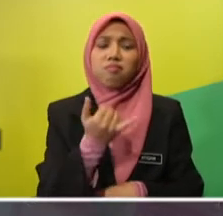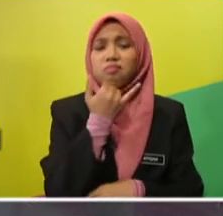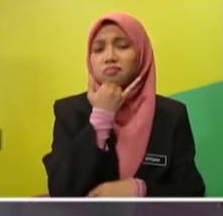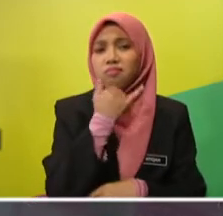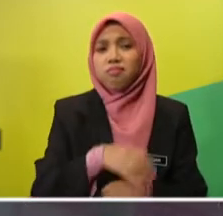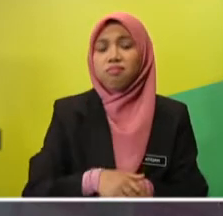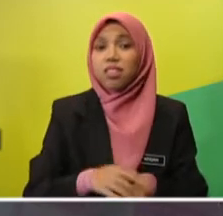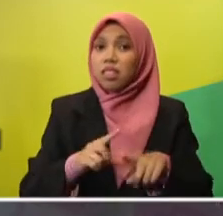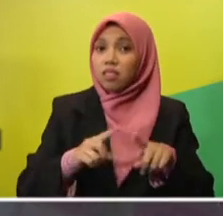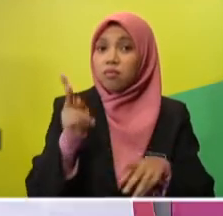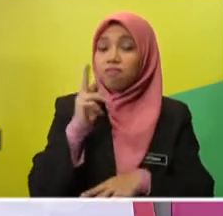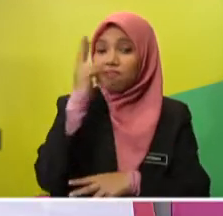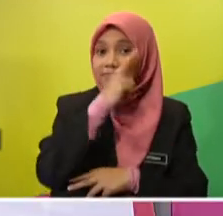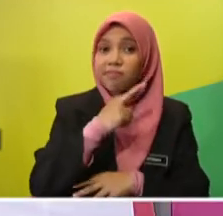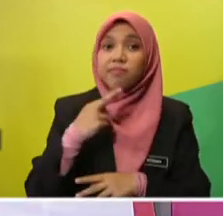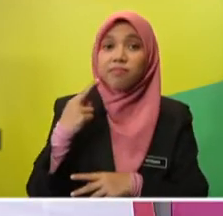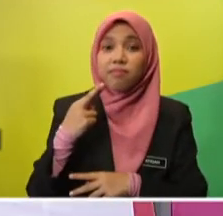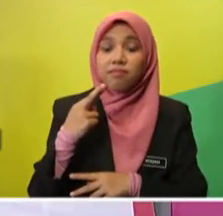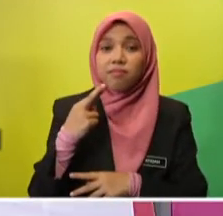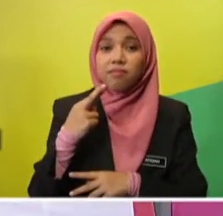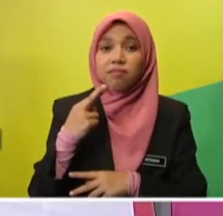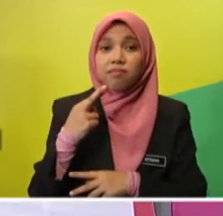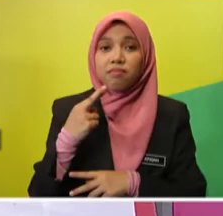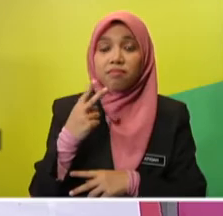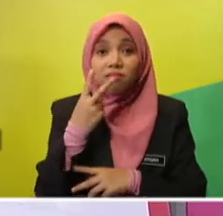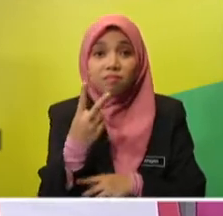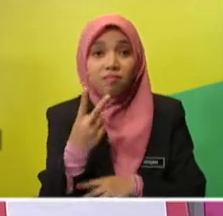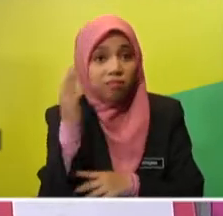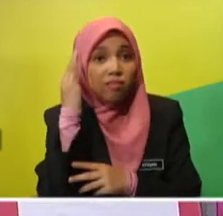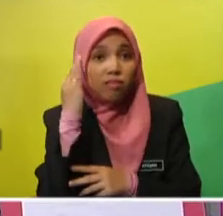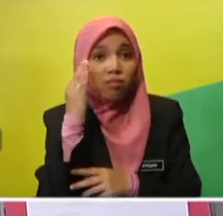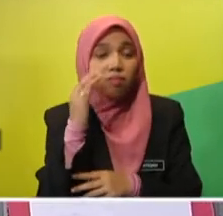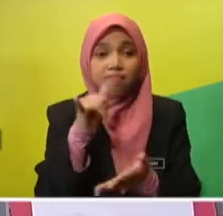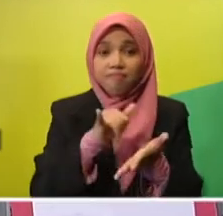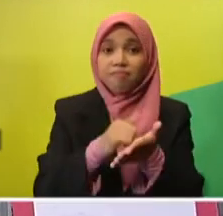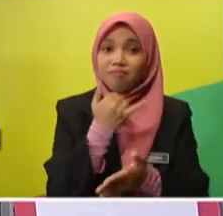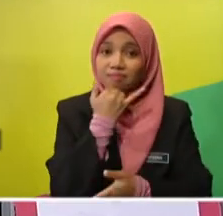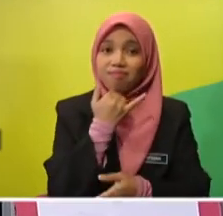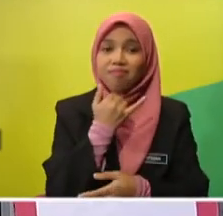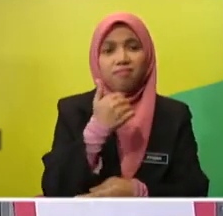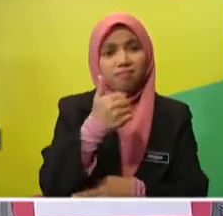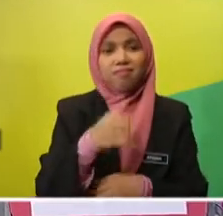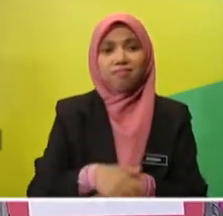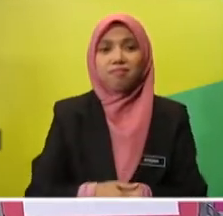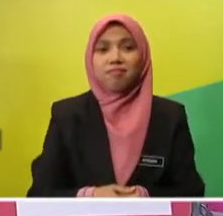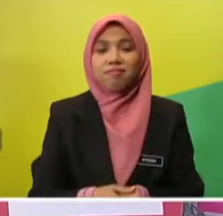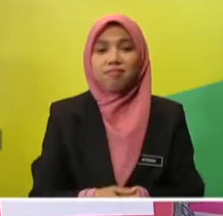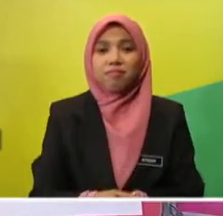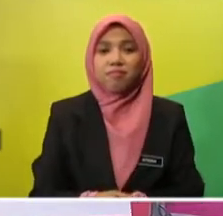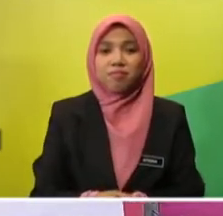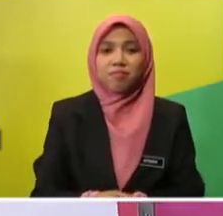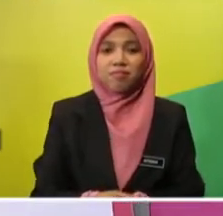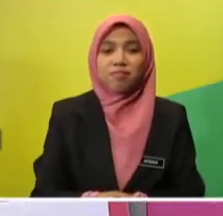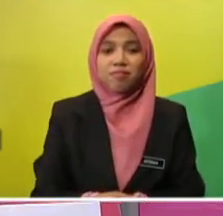yang mana salah. Saya tak cakap yang mana, kan? Saya perasan, tak, cikgu. Saya cuma cakap tapi, Kak Rina cek je. Betul. Sebab dari awal tadi memang dua gambar ni